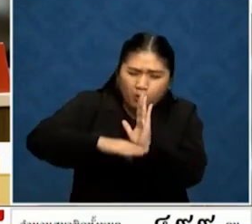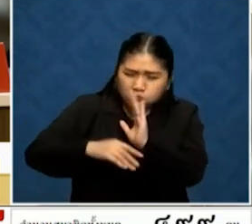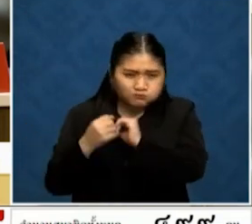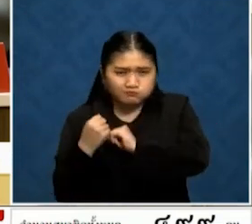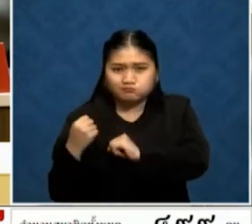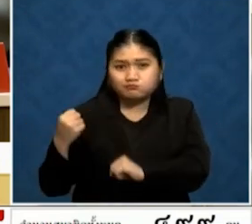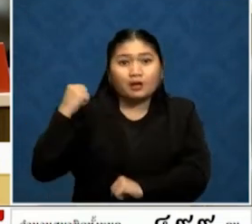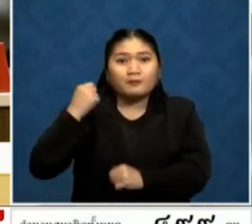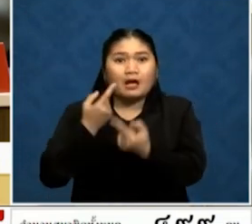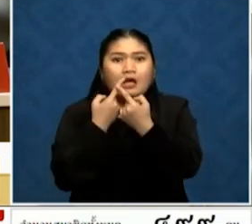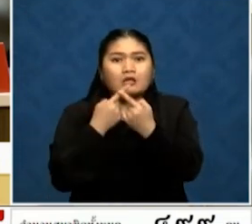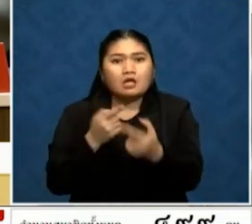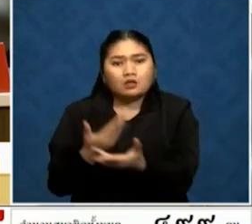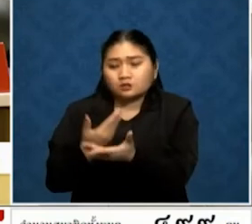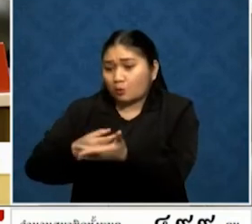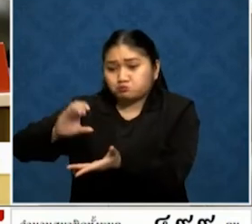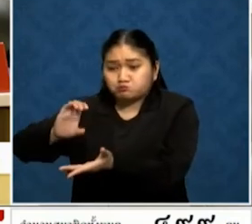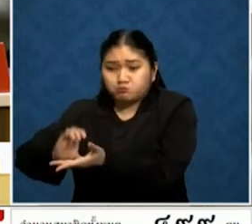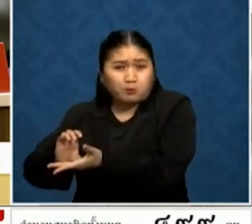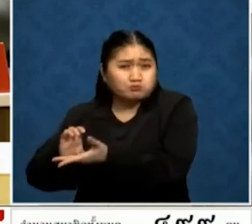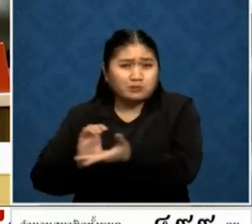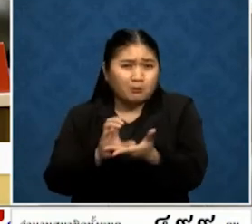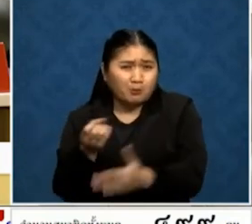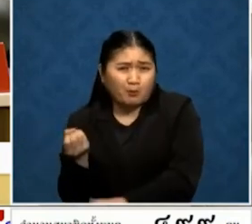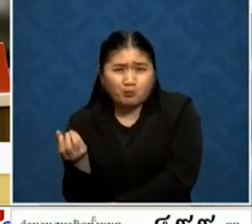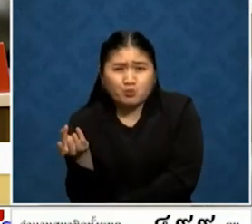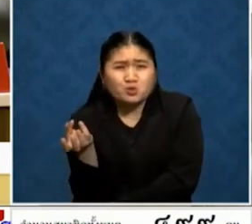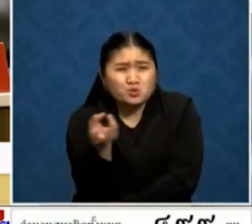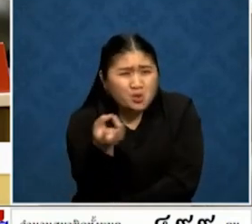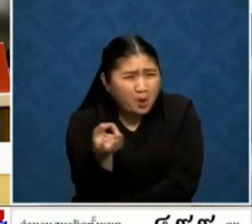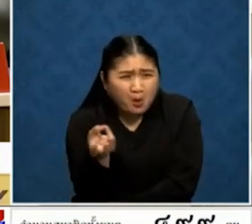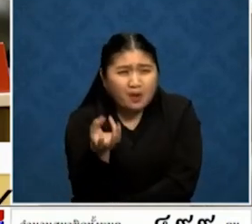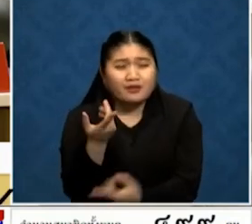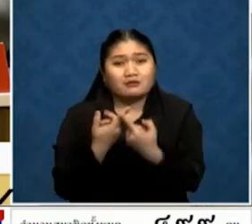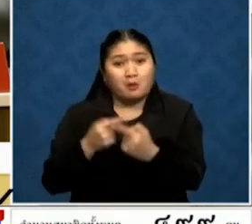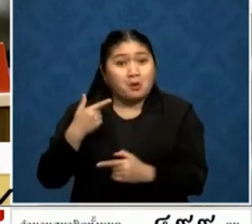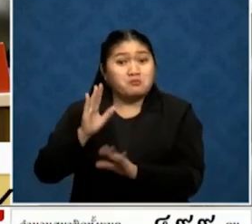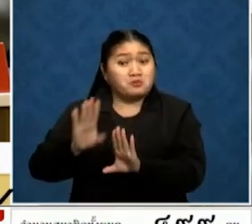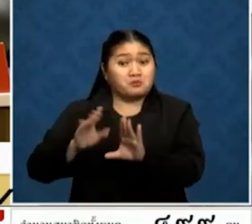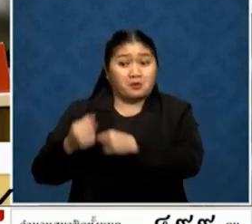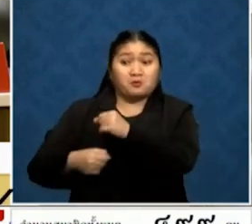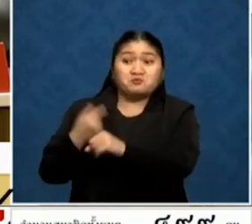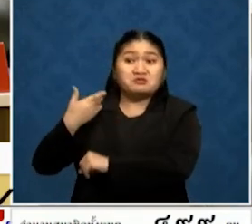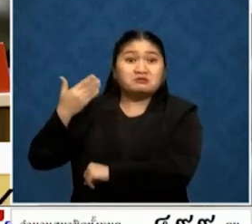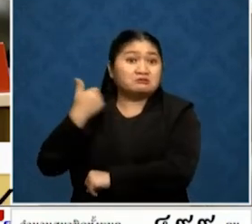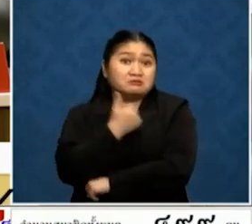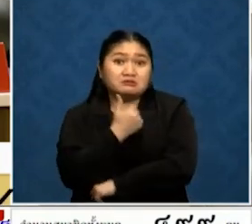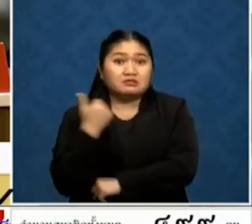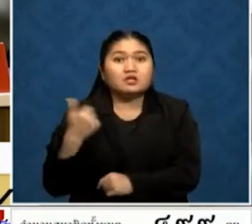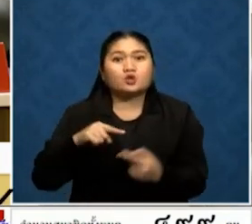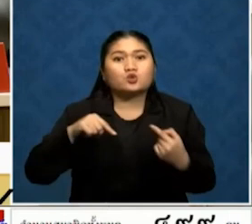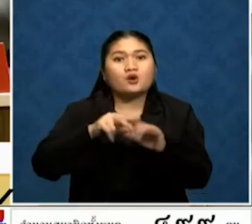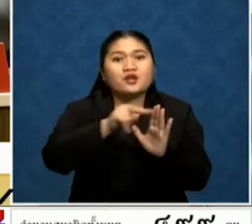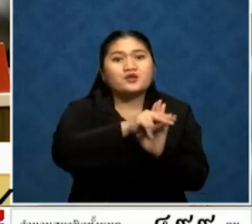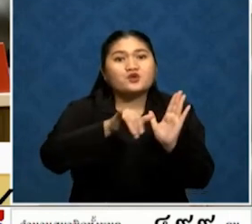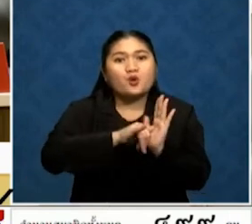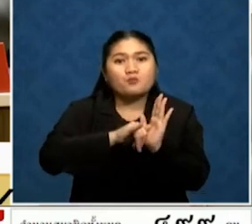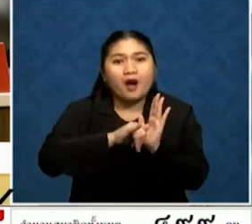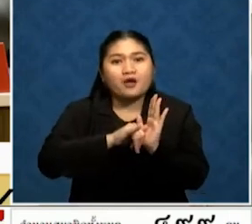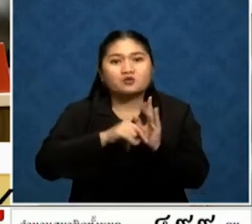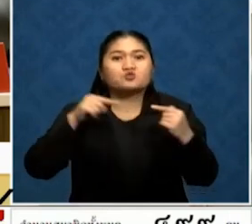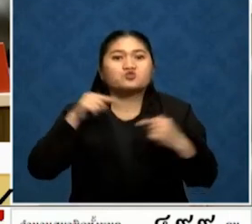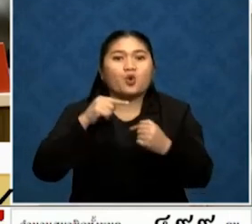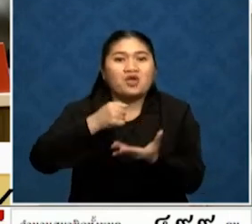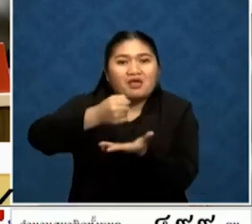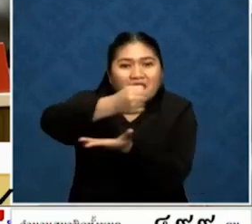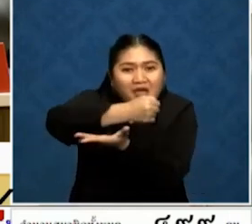งจังแต่ใช้งบประมาณน้อยมากค่ะเมื่อเทียบกับปีอื่นๆนะคะก็คือนโยบายปราบปรามยาเ